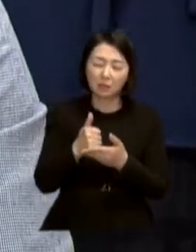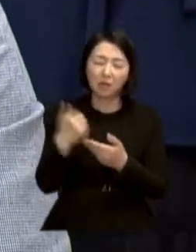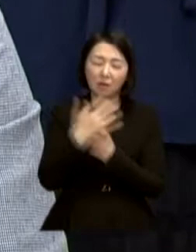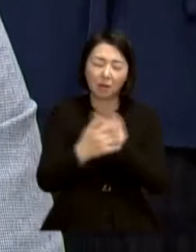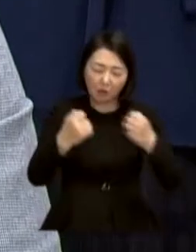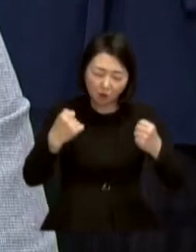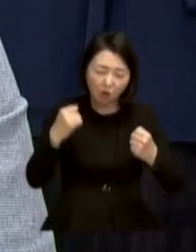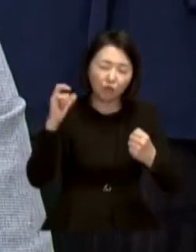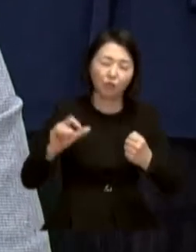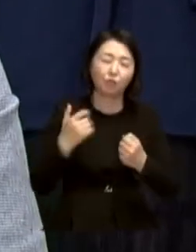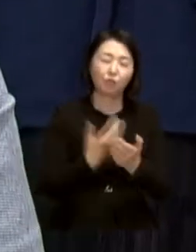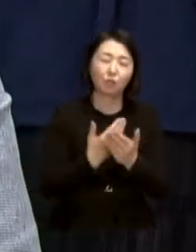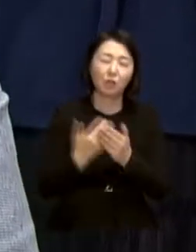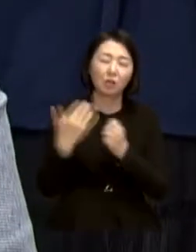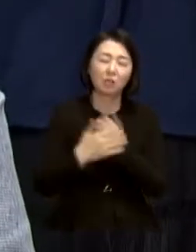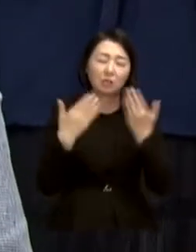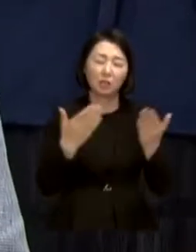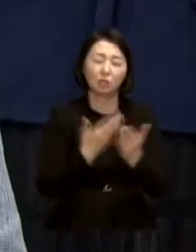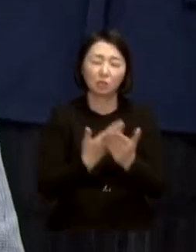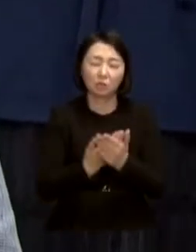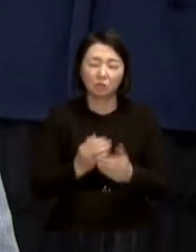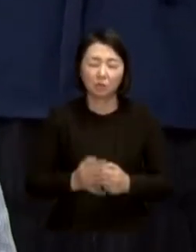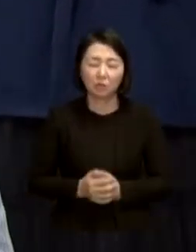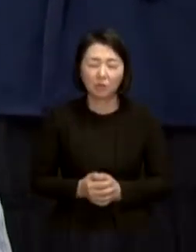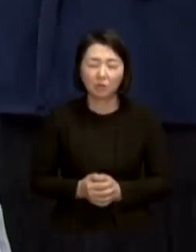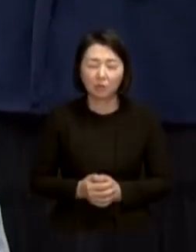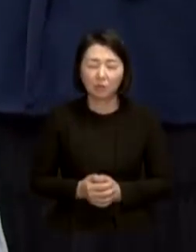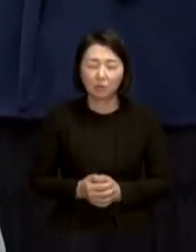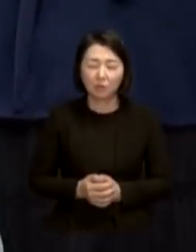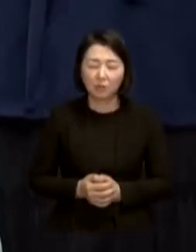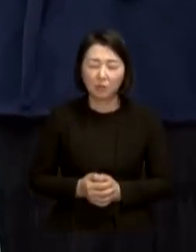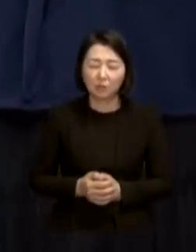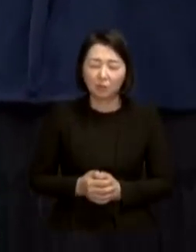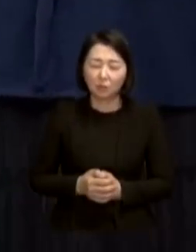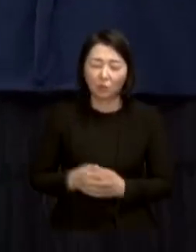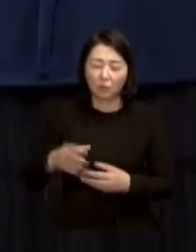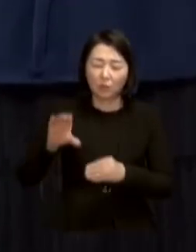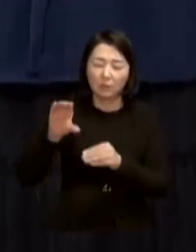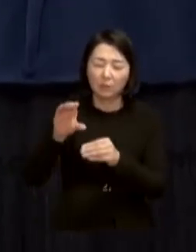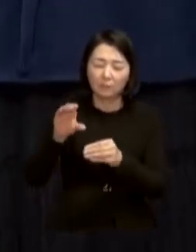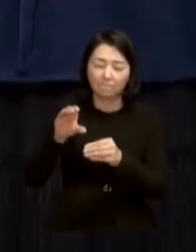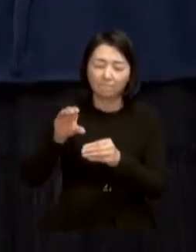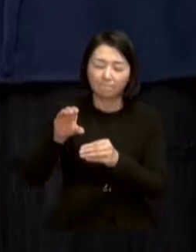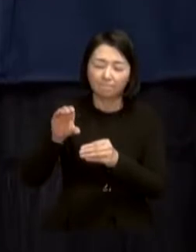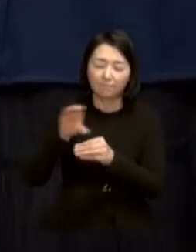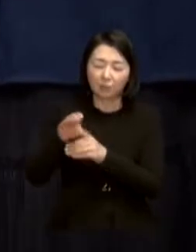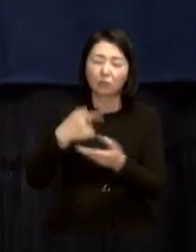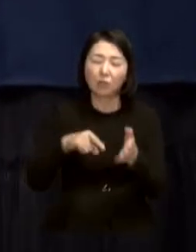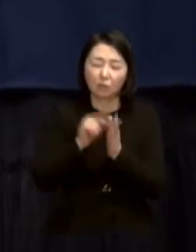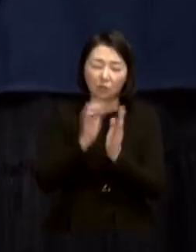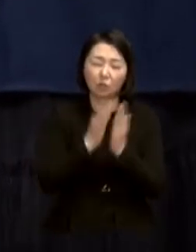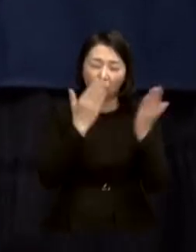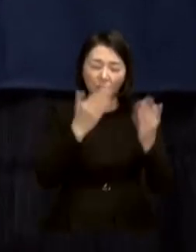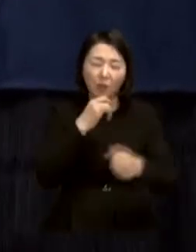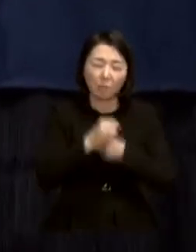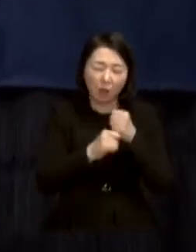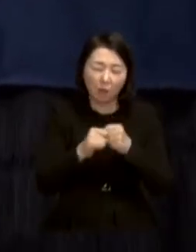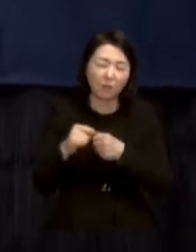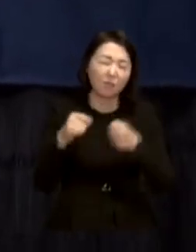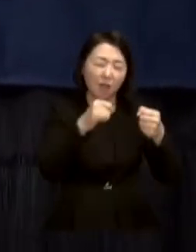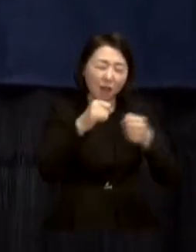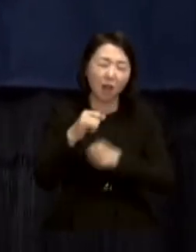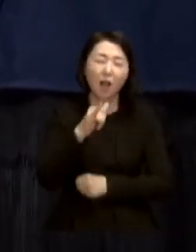주시옵소서. 하나님 아버지, 차량을 또한 위해서 기도합니다. 아버지 하나님, 마음껏 선교할 수 있게 하나님이여 차량을 선물로